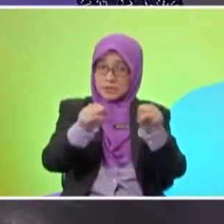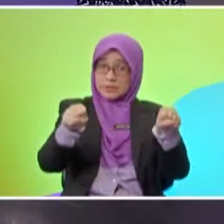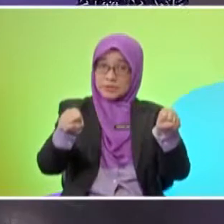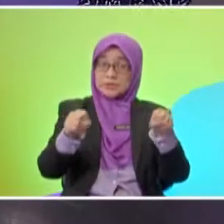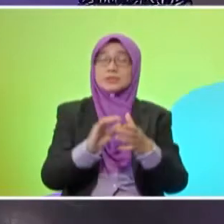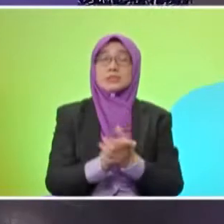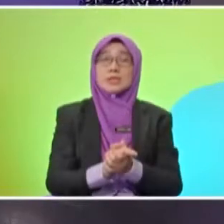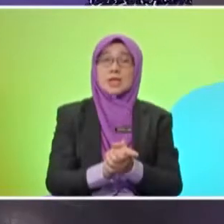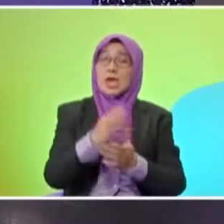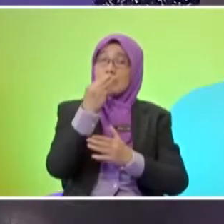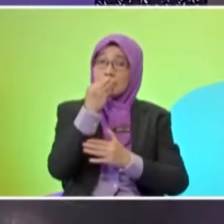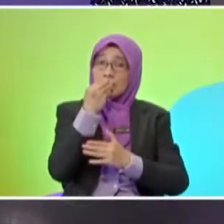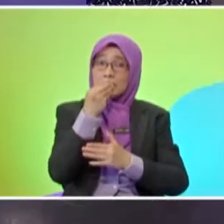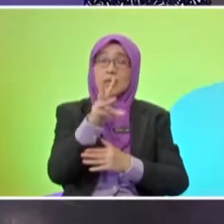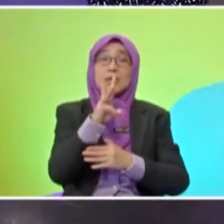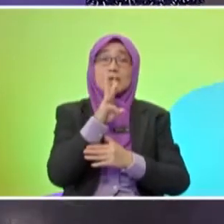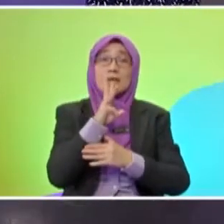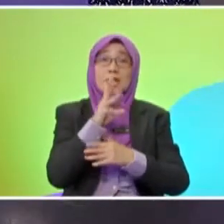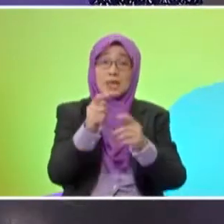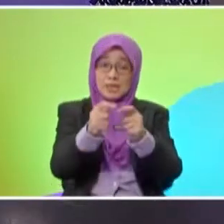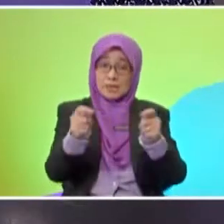jangan lupa helwein type-c